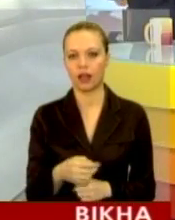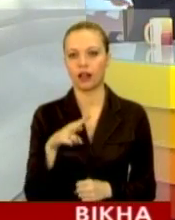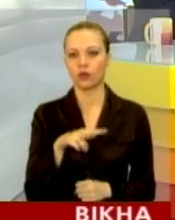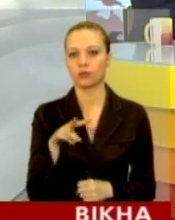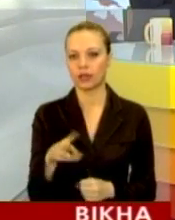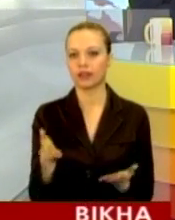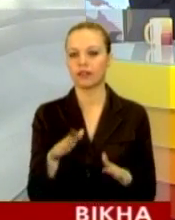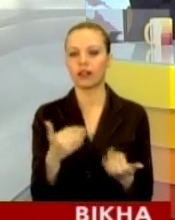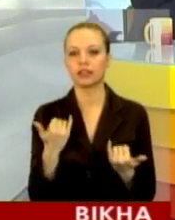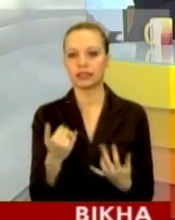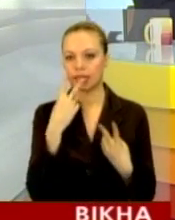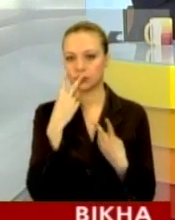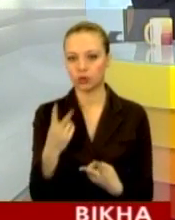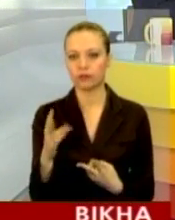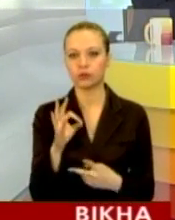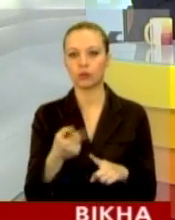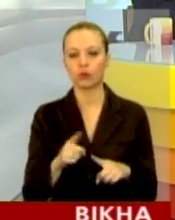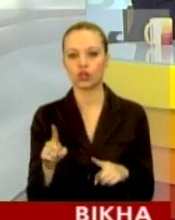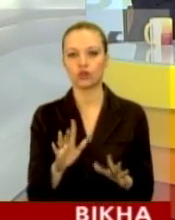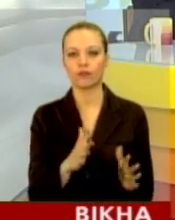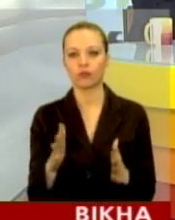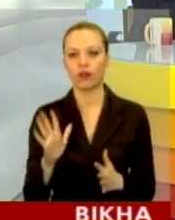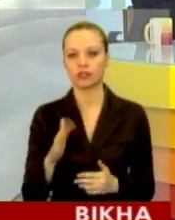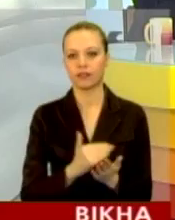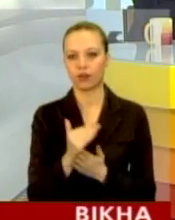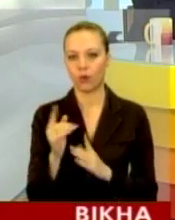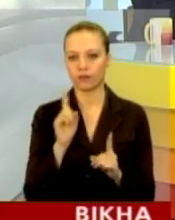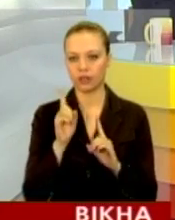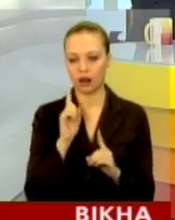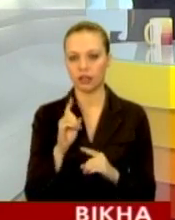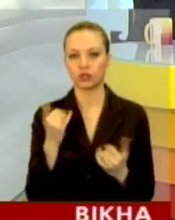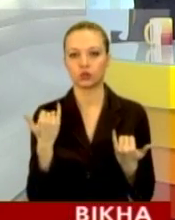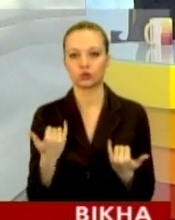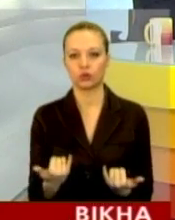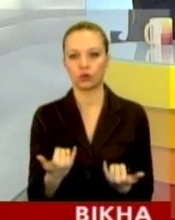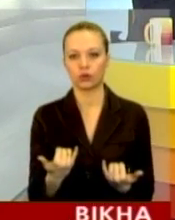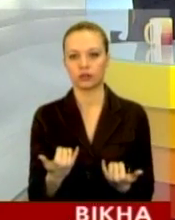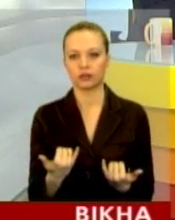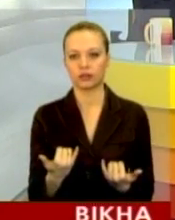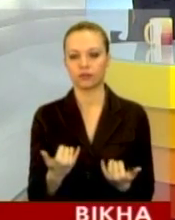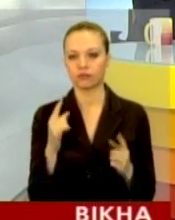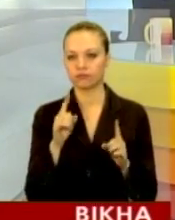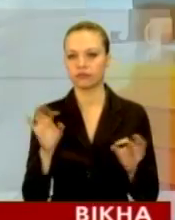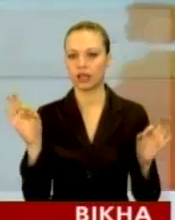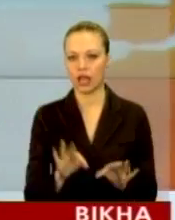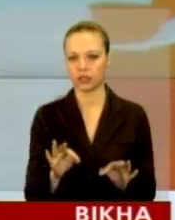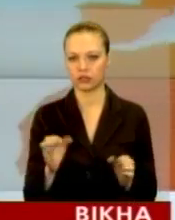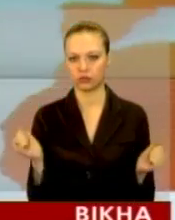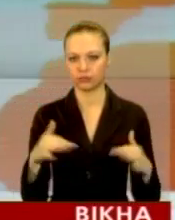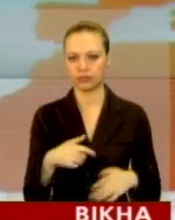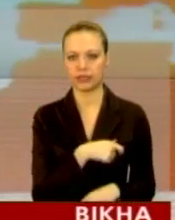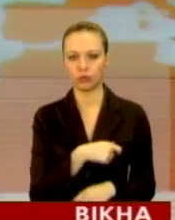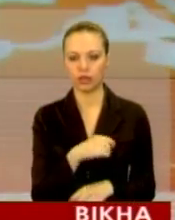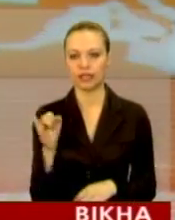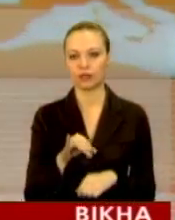Макарович, давайте зараз подивимося про те, що відбувалося у Верховній Раді. Там сьогодні екстрено зібралися депутати